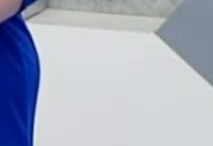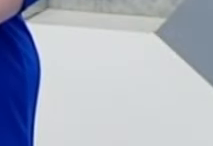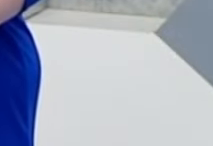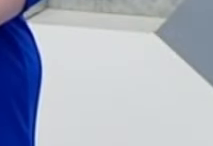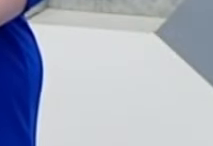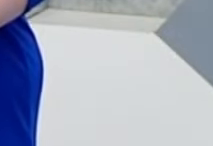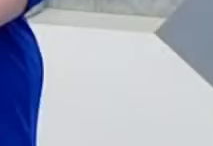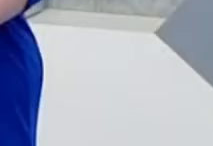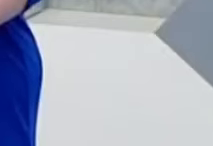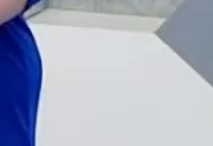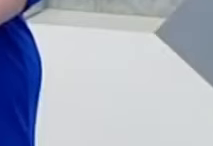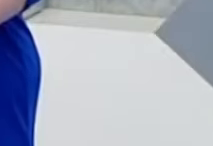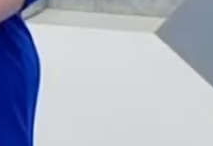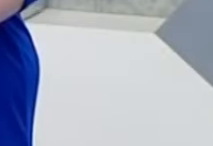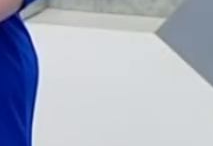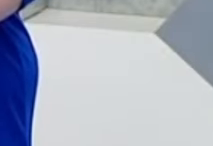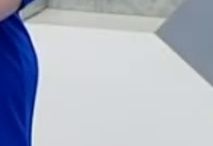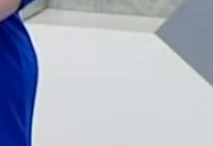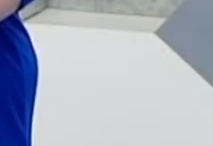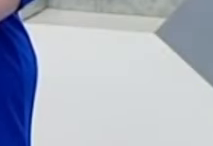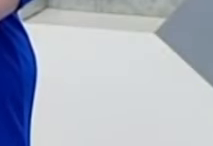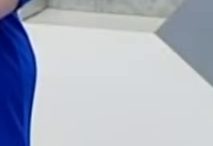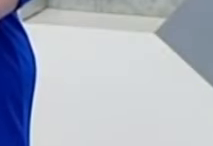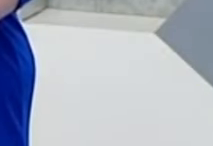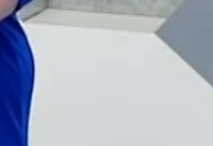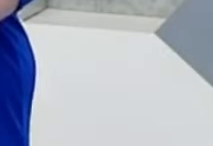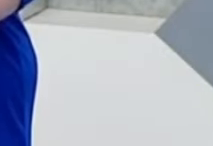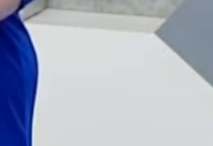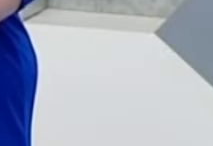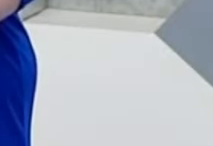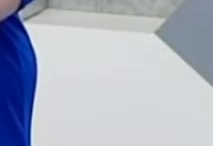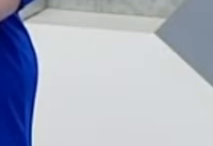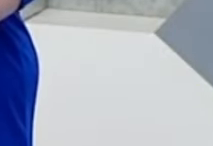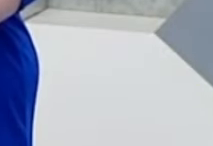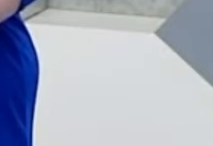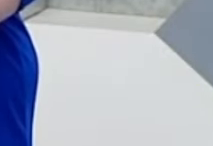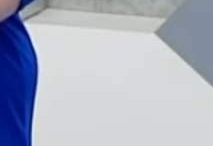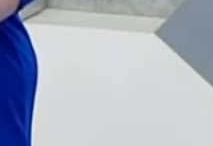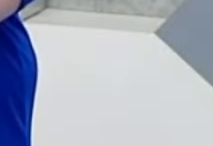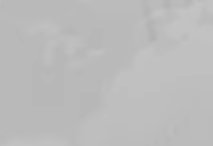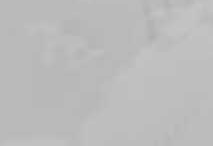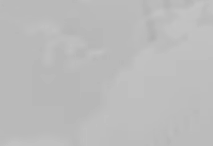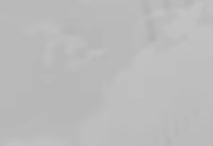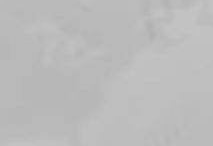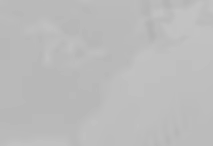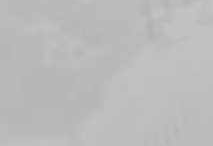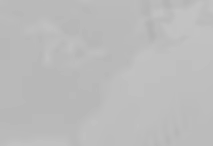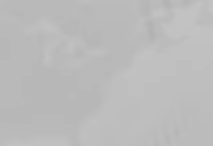GMA Pinoy TV at sa www.gmanews.tv.